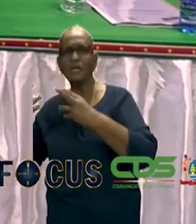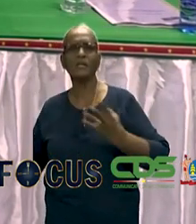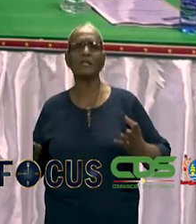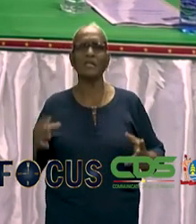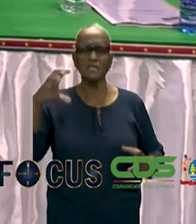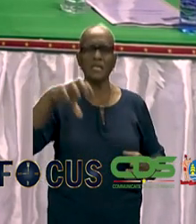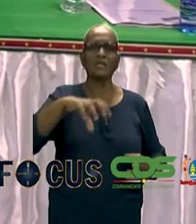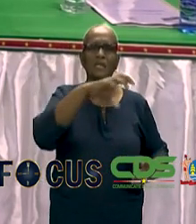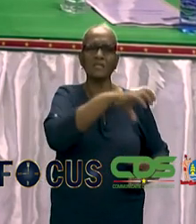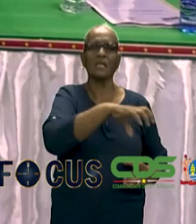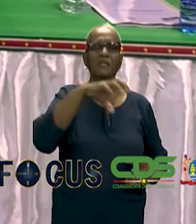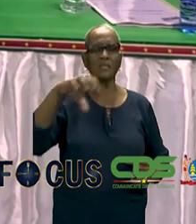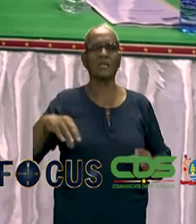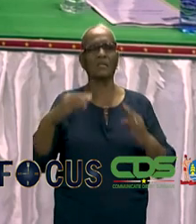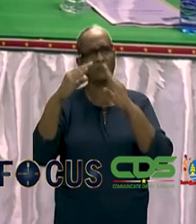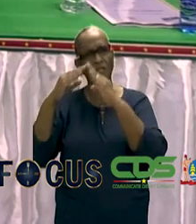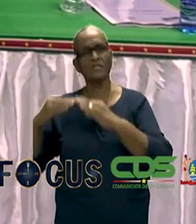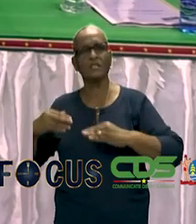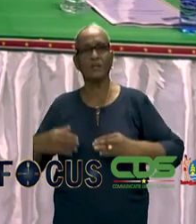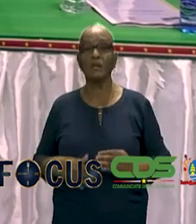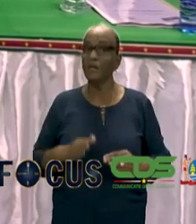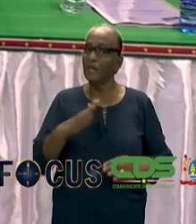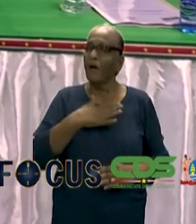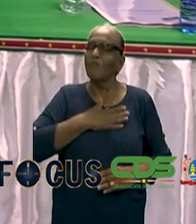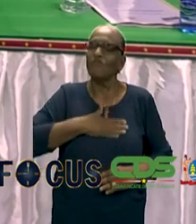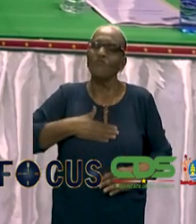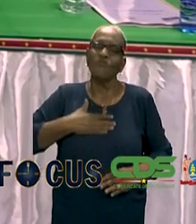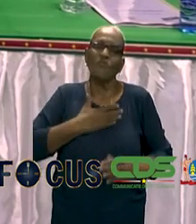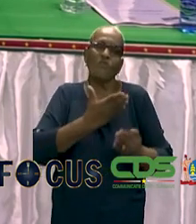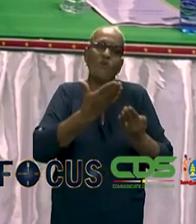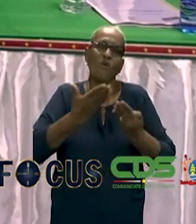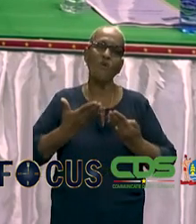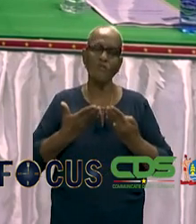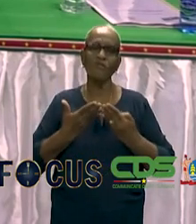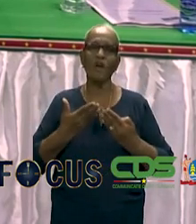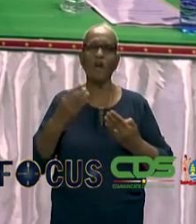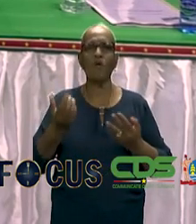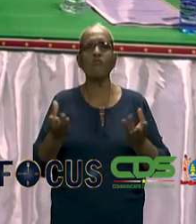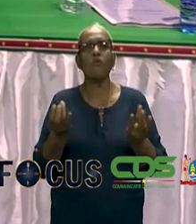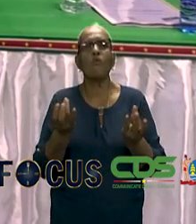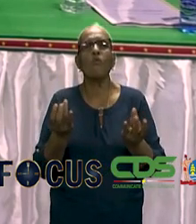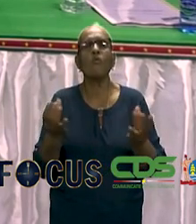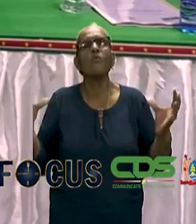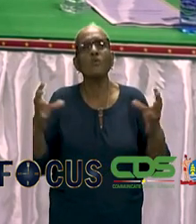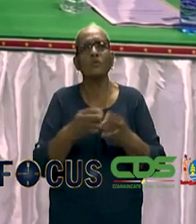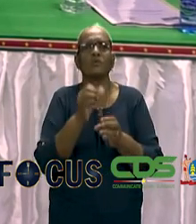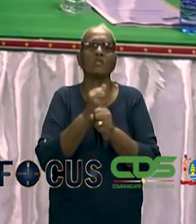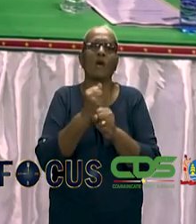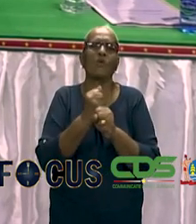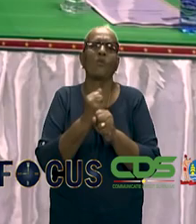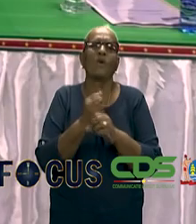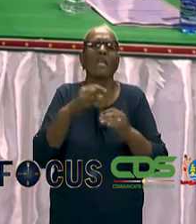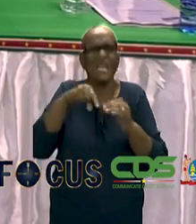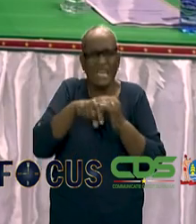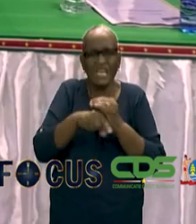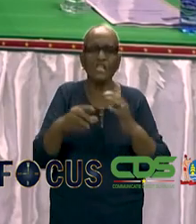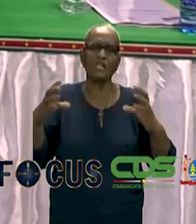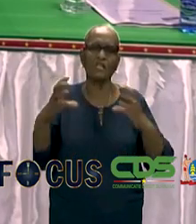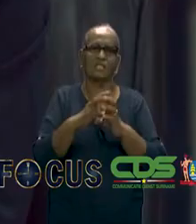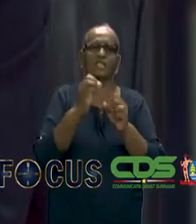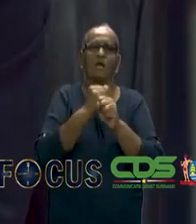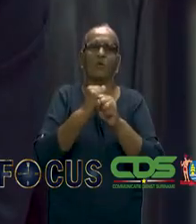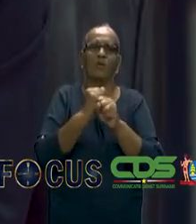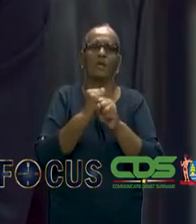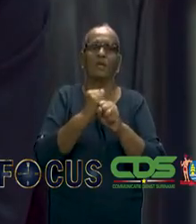En ook daar zijn wij warm ontvangen en is gesproken over uitwerking en intensivering van de samenwerking tussen AMC en